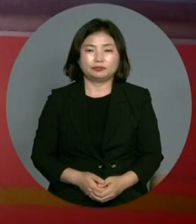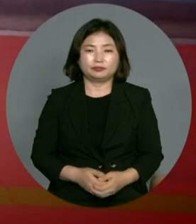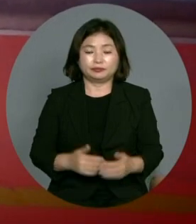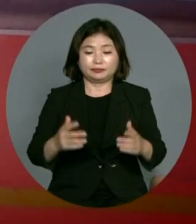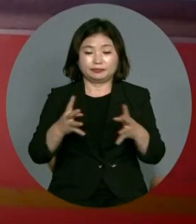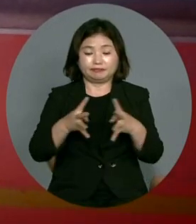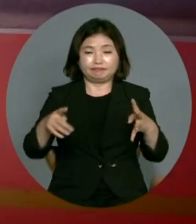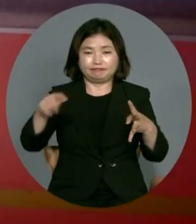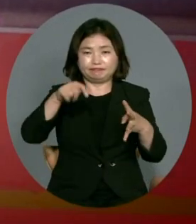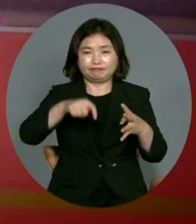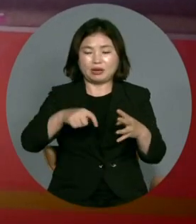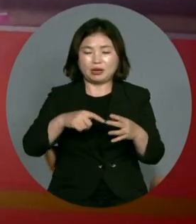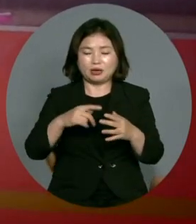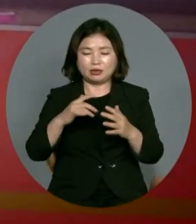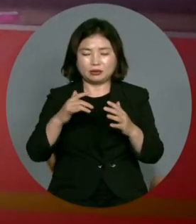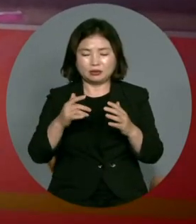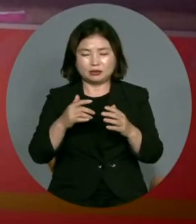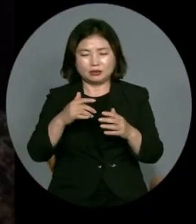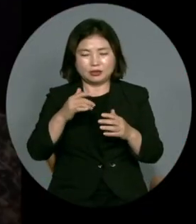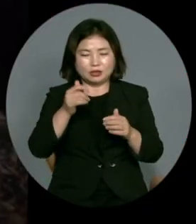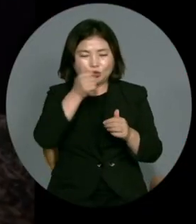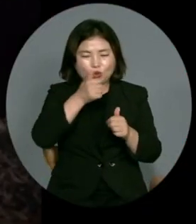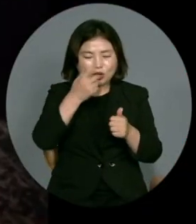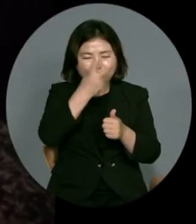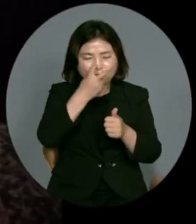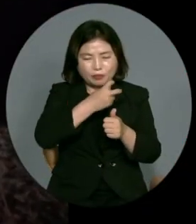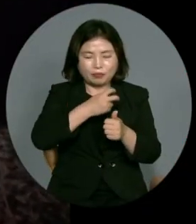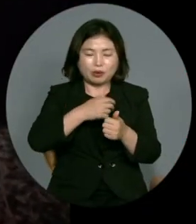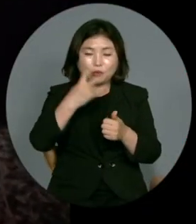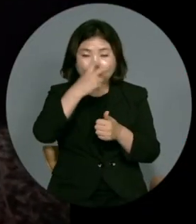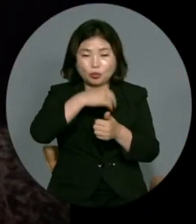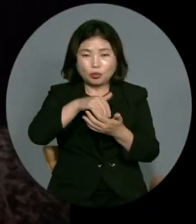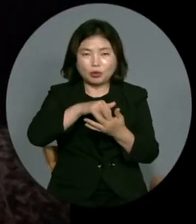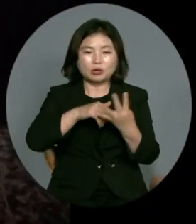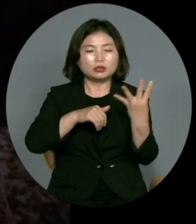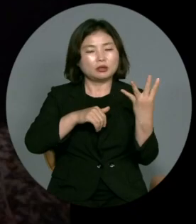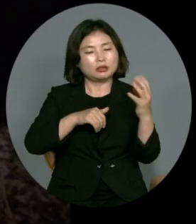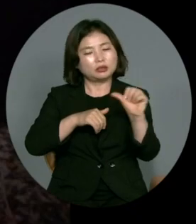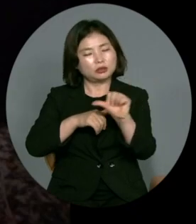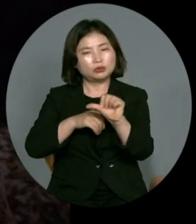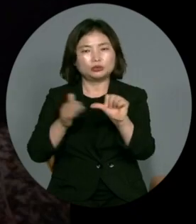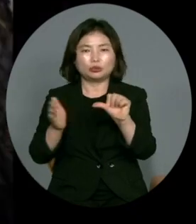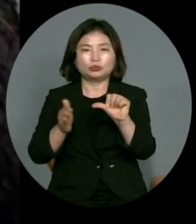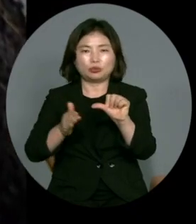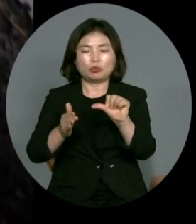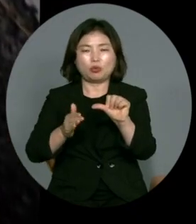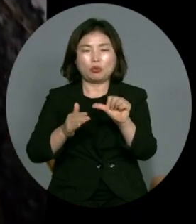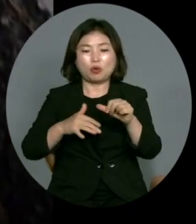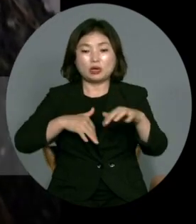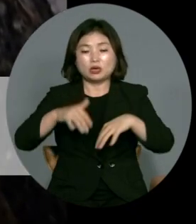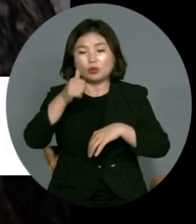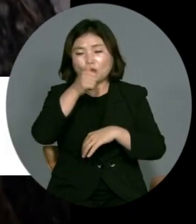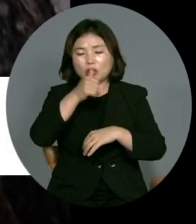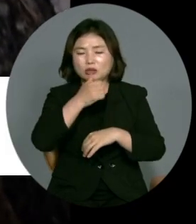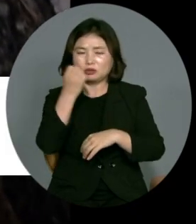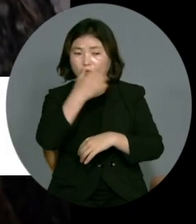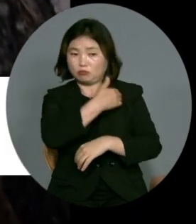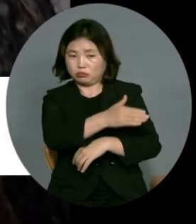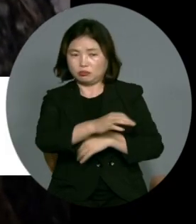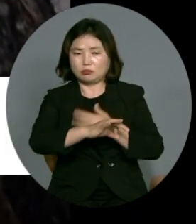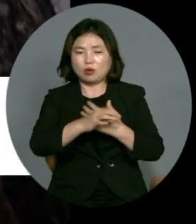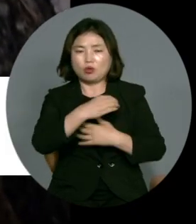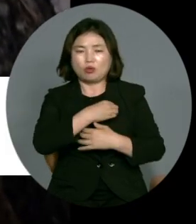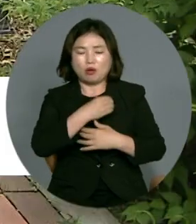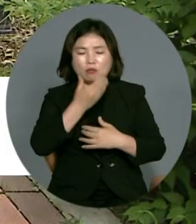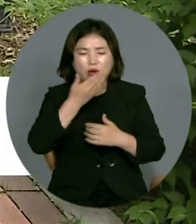단지 안에서 캣맘들이 밥을 챙기는 길고양이는 4마리에서 5마리 정도. 이들은 길고양이를 그냥 두면